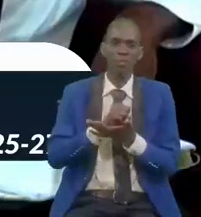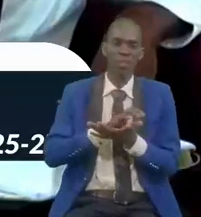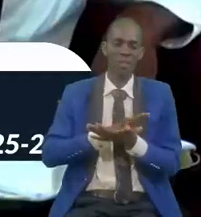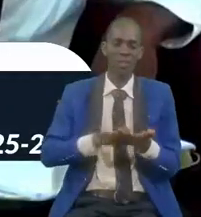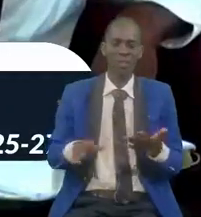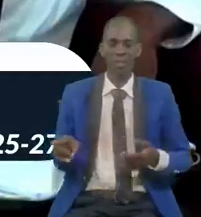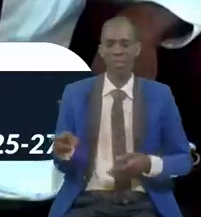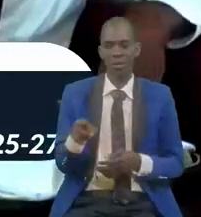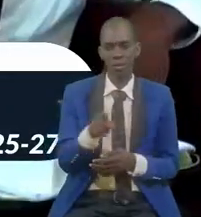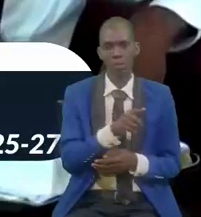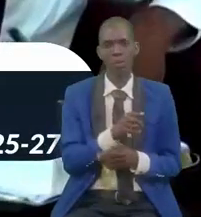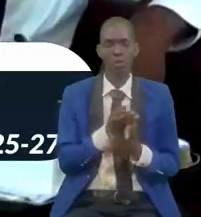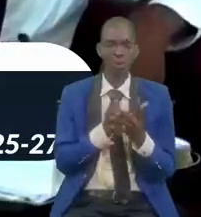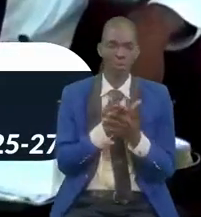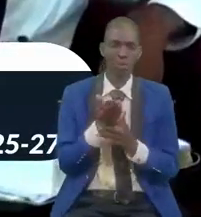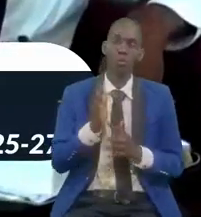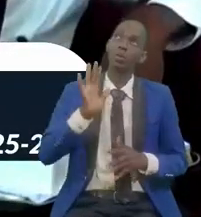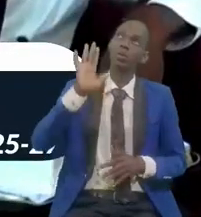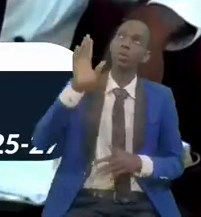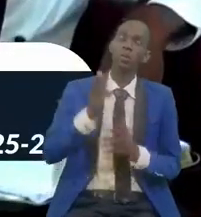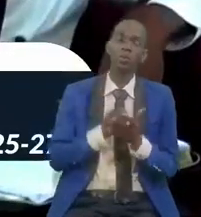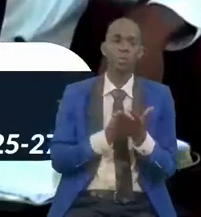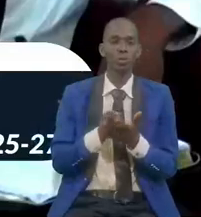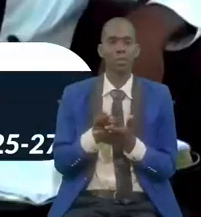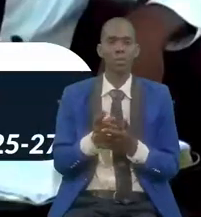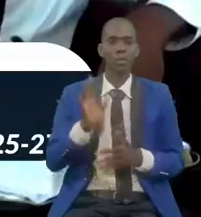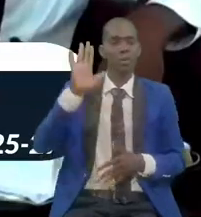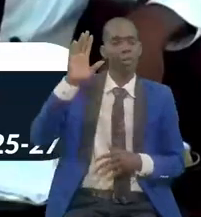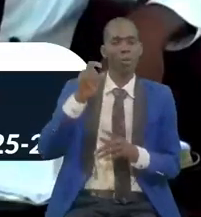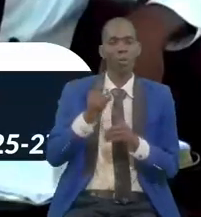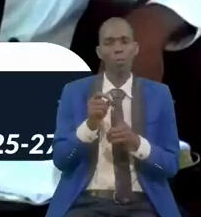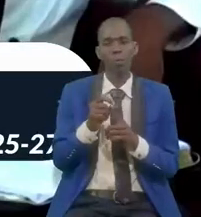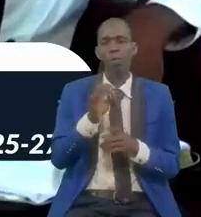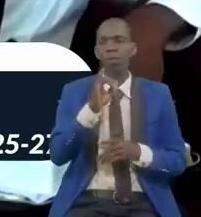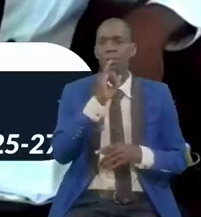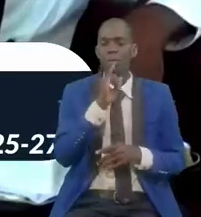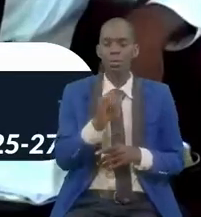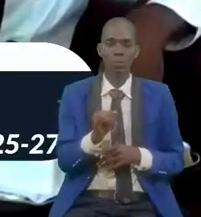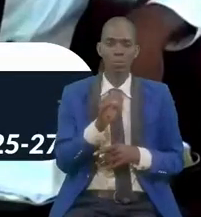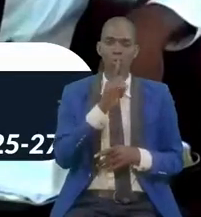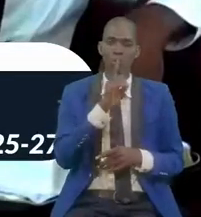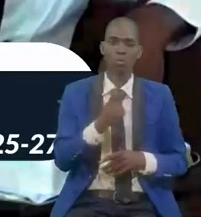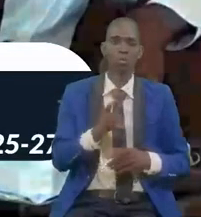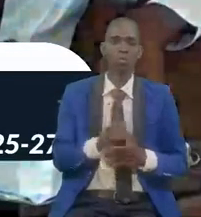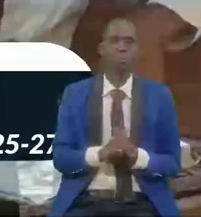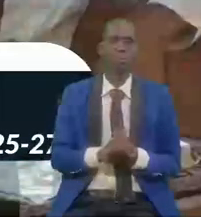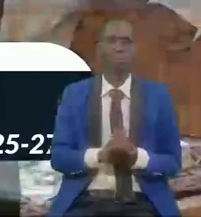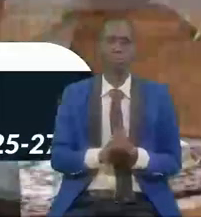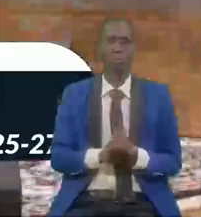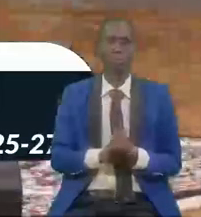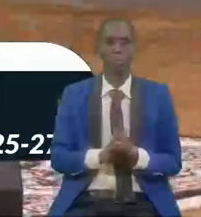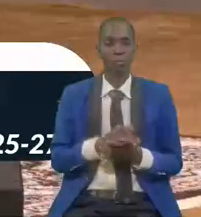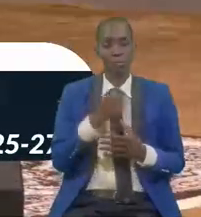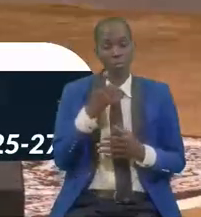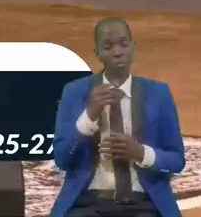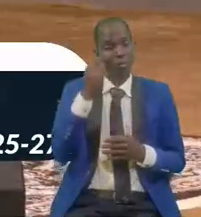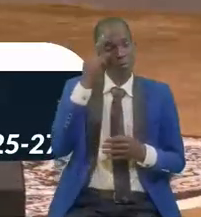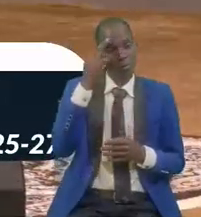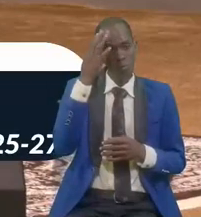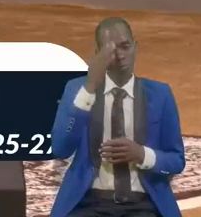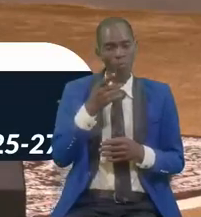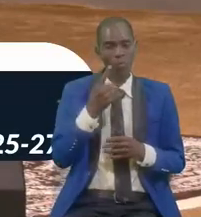Sanctifie-les par ta vérité, ta parole est la vérité. La raison